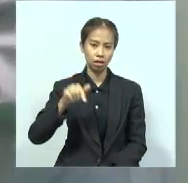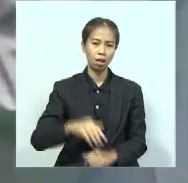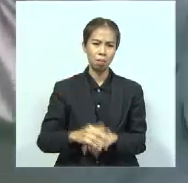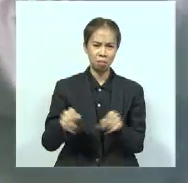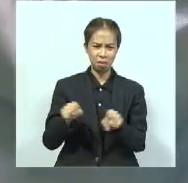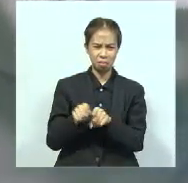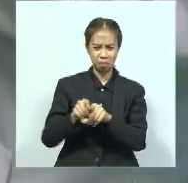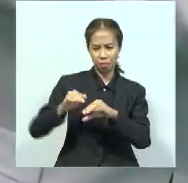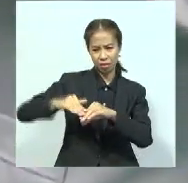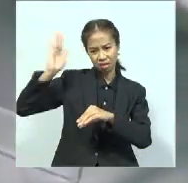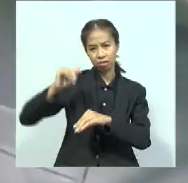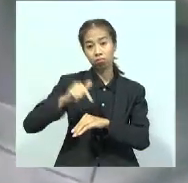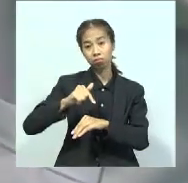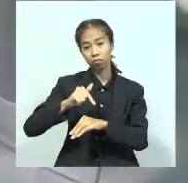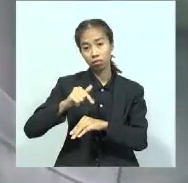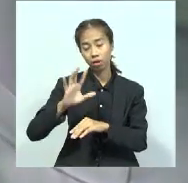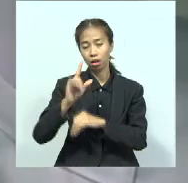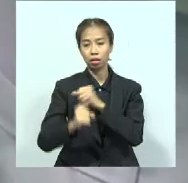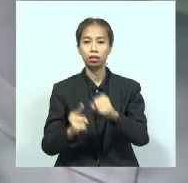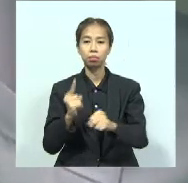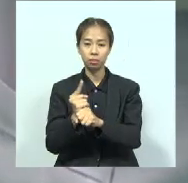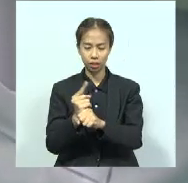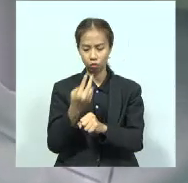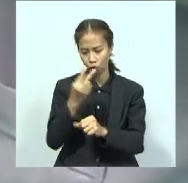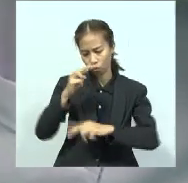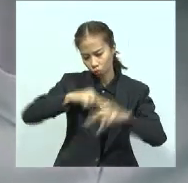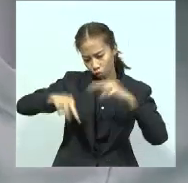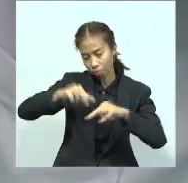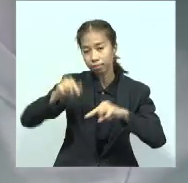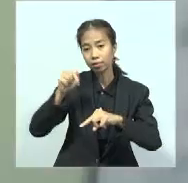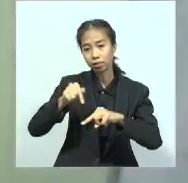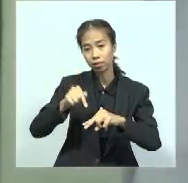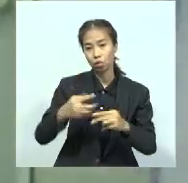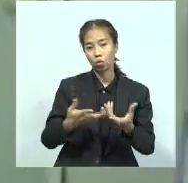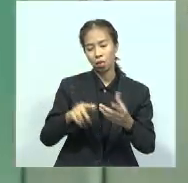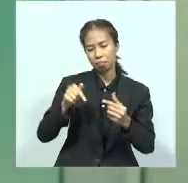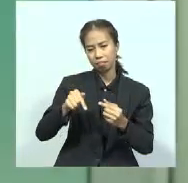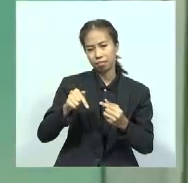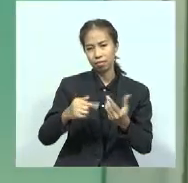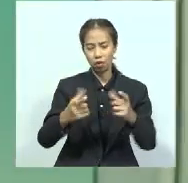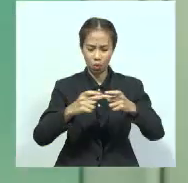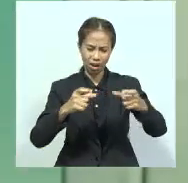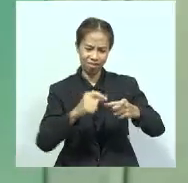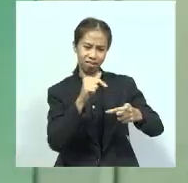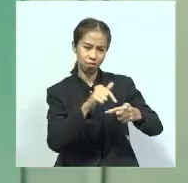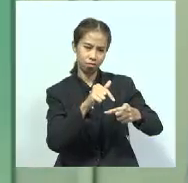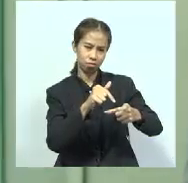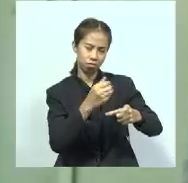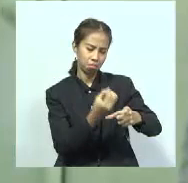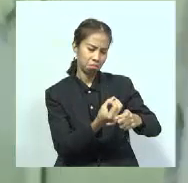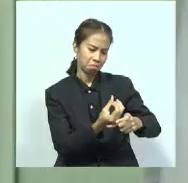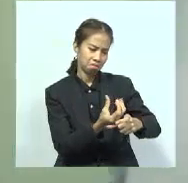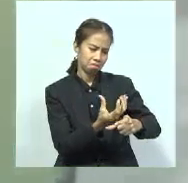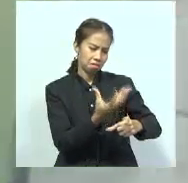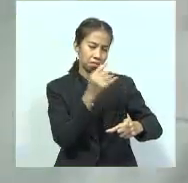ไปในระยะเวลา1ปีและการวัดค่าการกระจายตัวของสารกัมมันตรังสีในแผ่นก๊าซพบว่าส